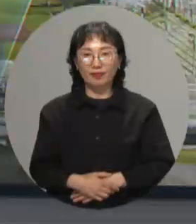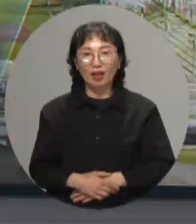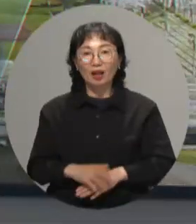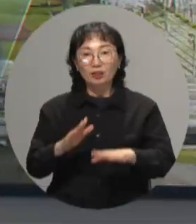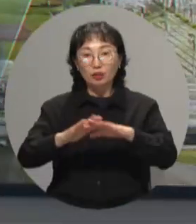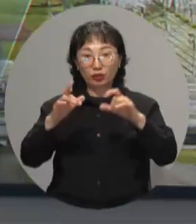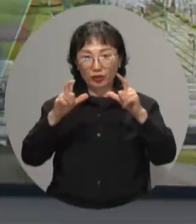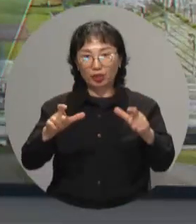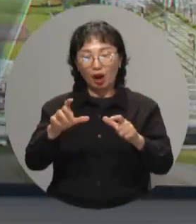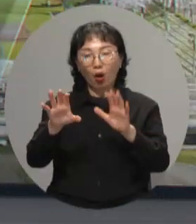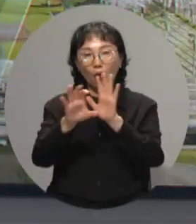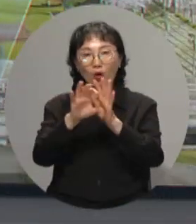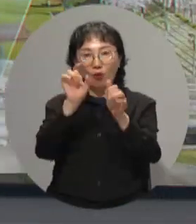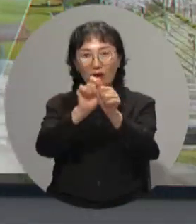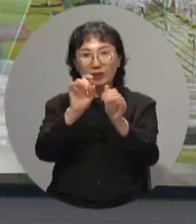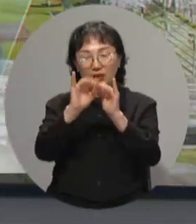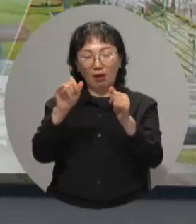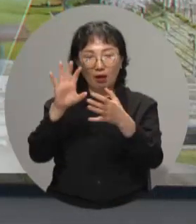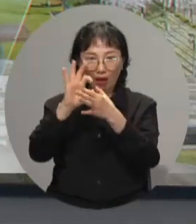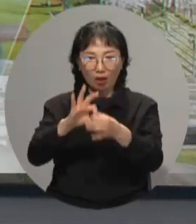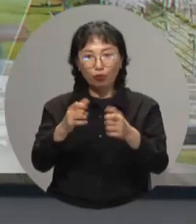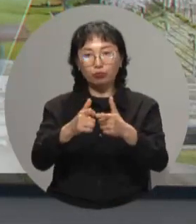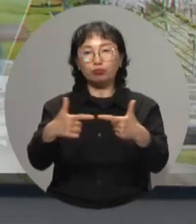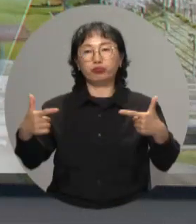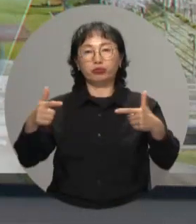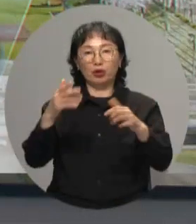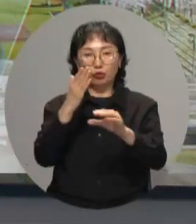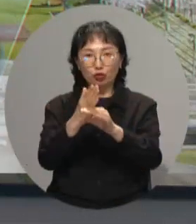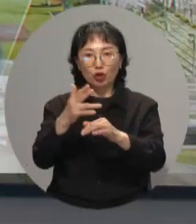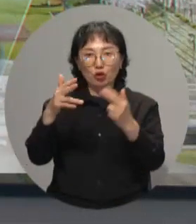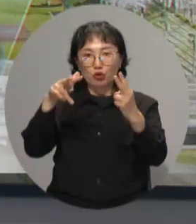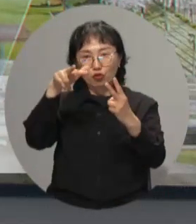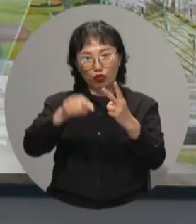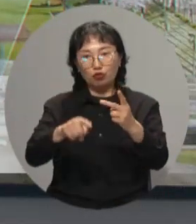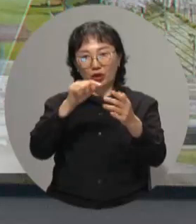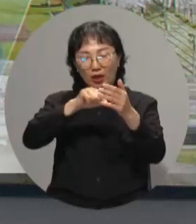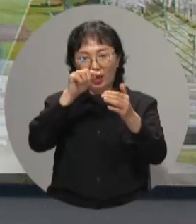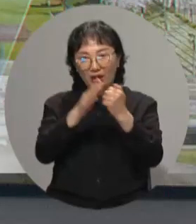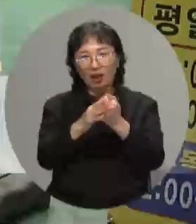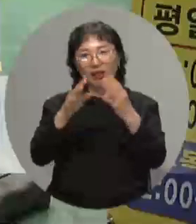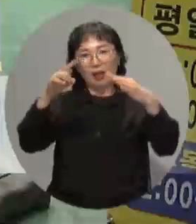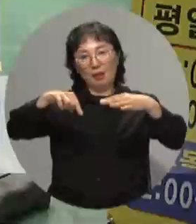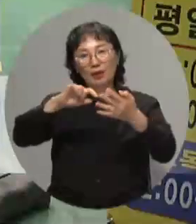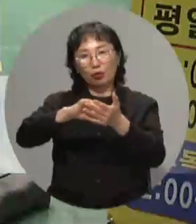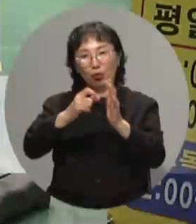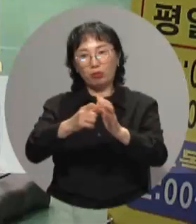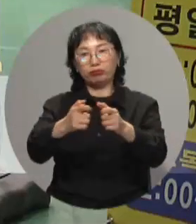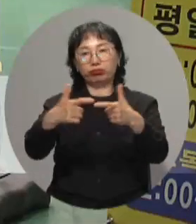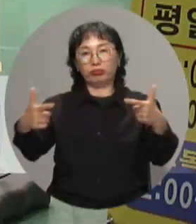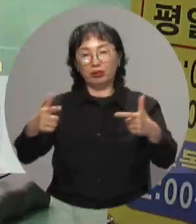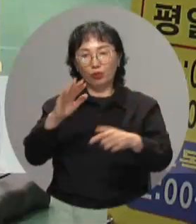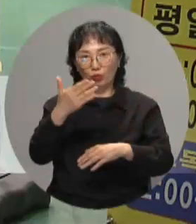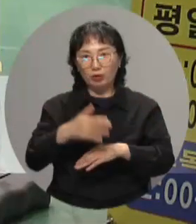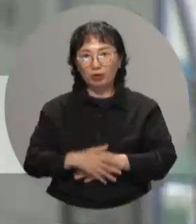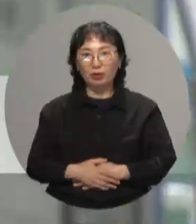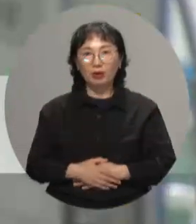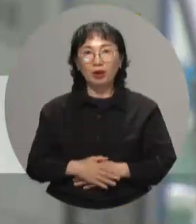전주 지역 코로나19 확진자 수가 지속적으로 증가해 6주만에 4배 가까이 늘어난 것으로 집계됐습니다